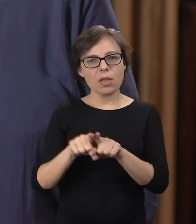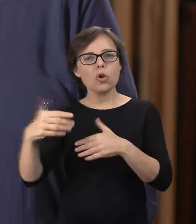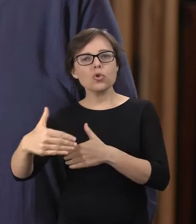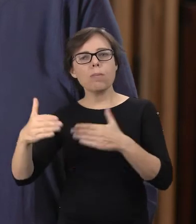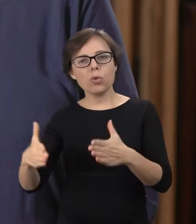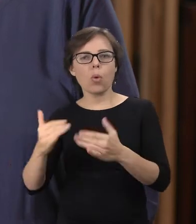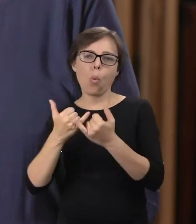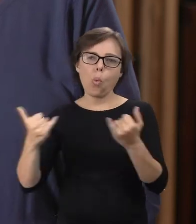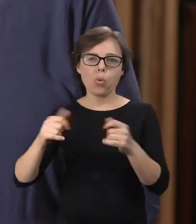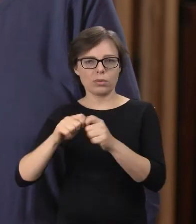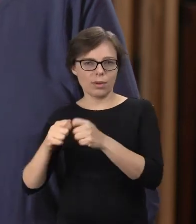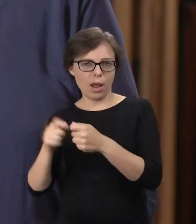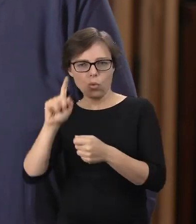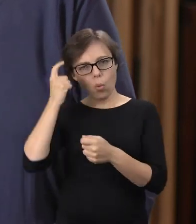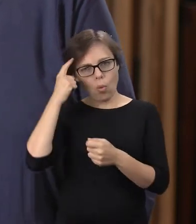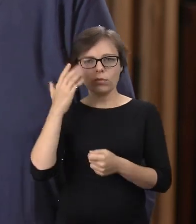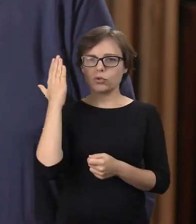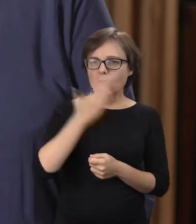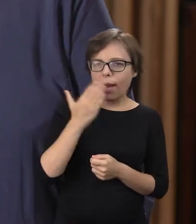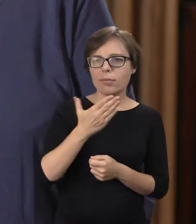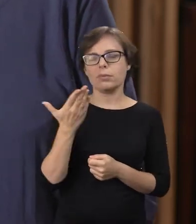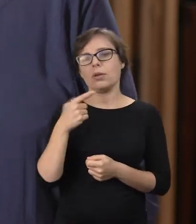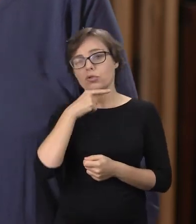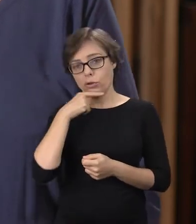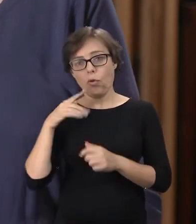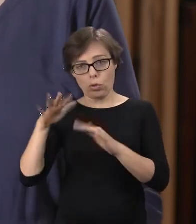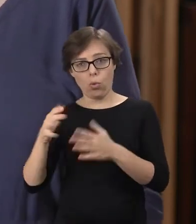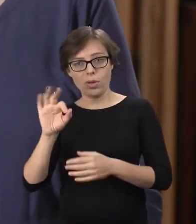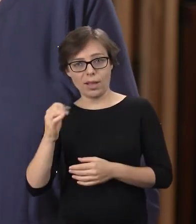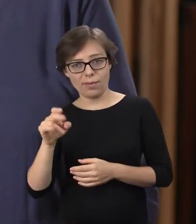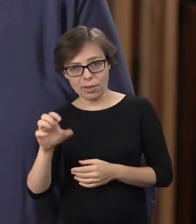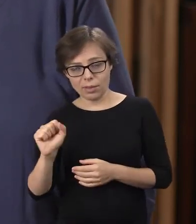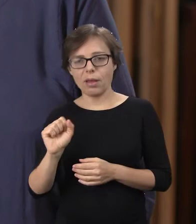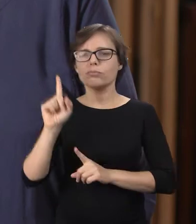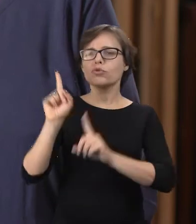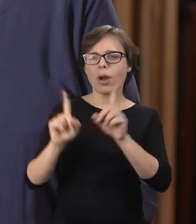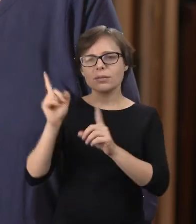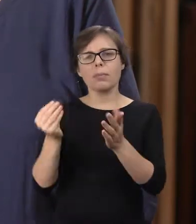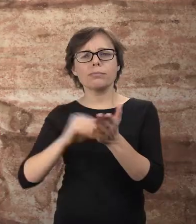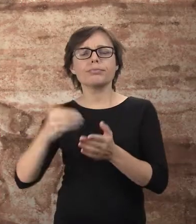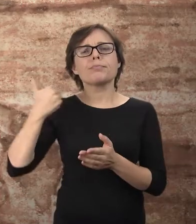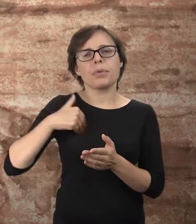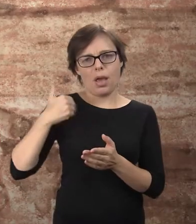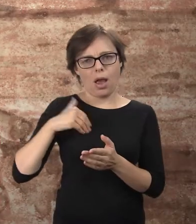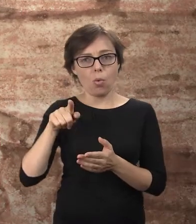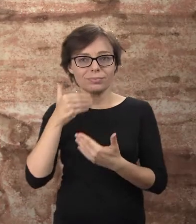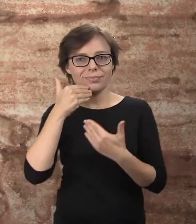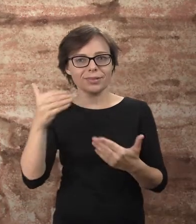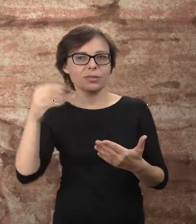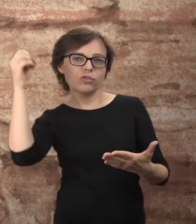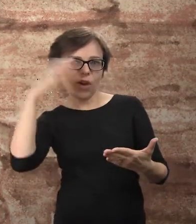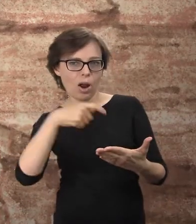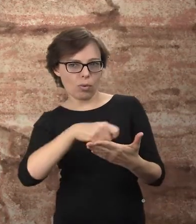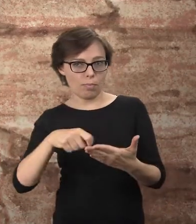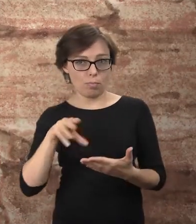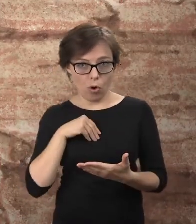i pudełko tych kredek, często była to kredka czarna i kredka czerwona, czyli sangwina. Czasami brano białą kredkę, którą